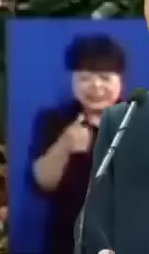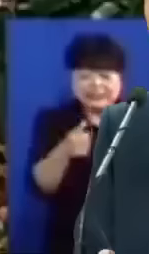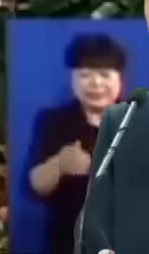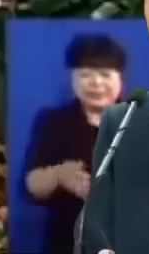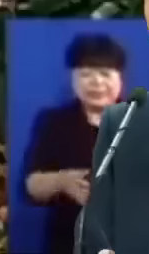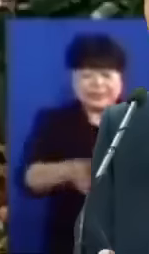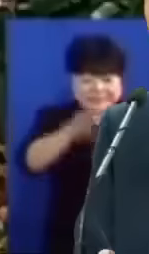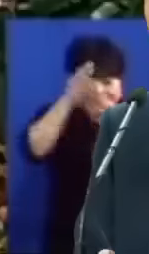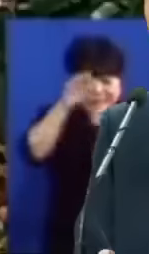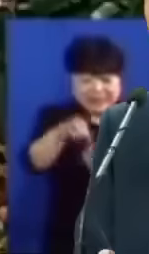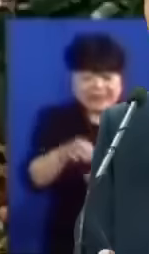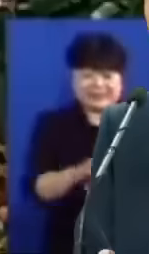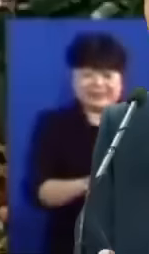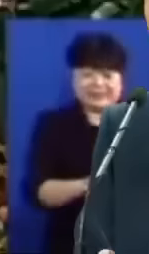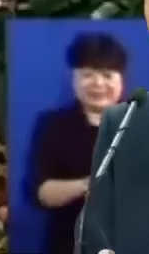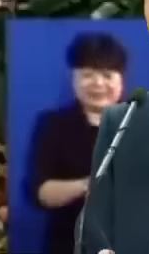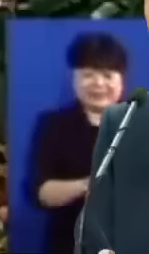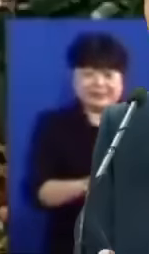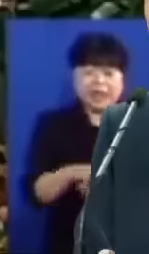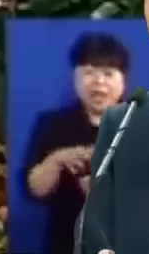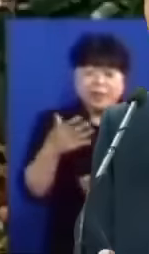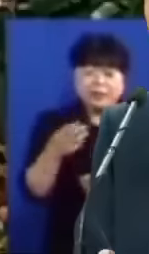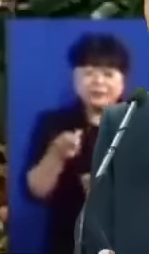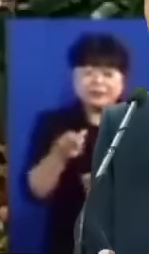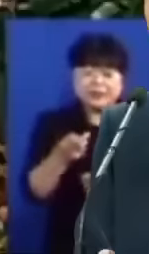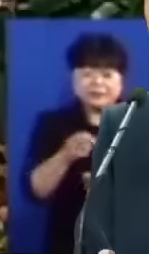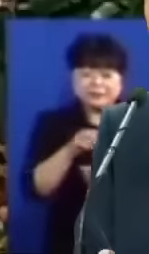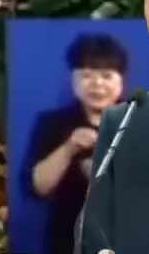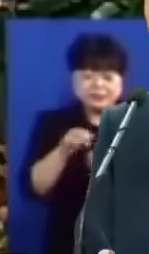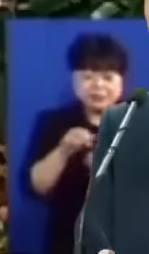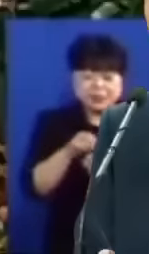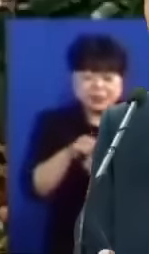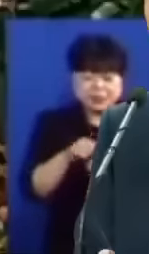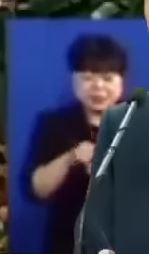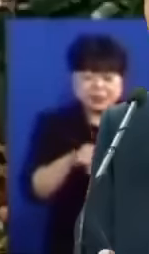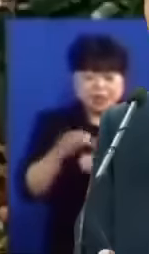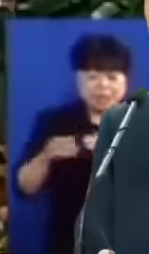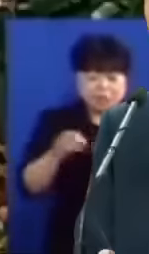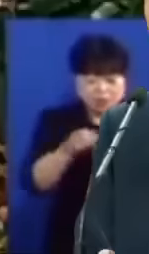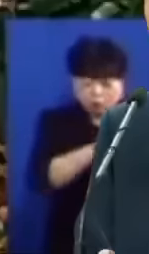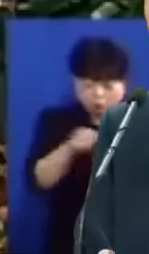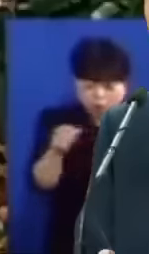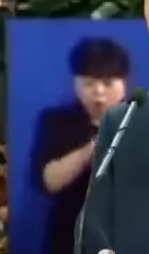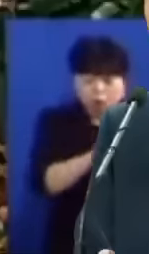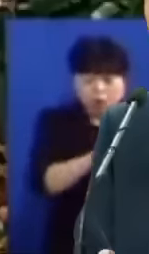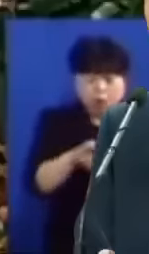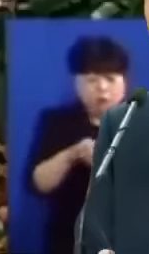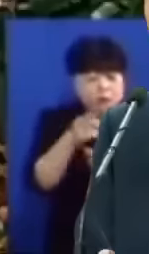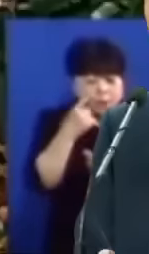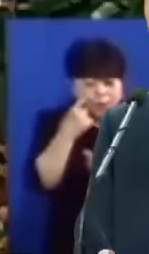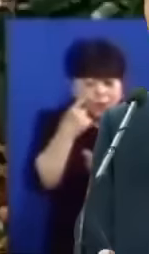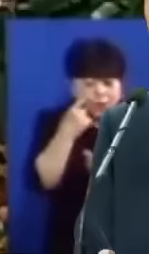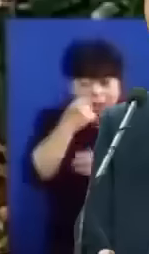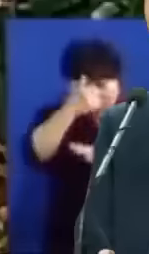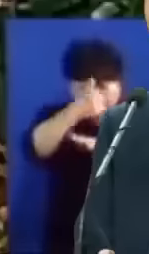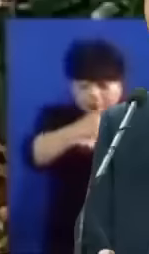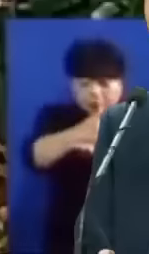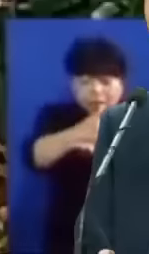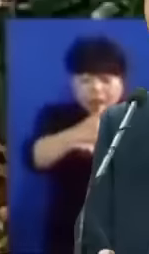한국여성상담센터가 서울 시내 기혼남녀 813명을 대상으로 가정폭력에 대한 설문조사를 실시했는데 그